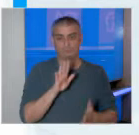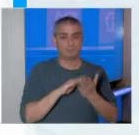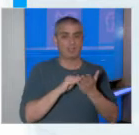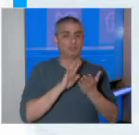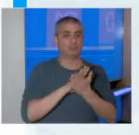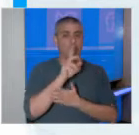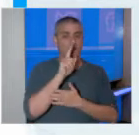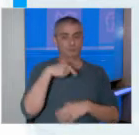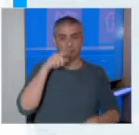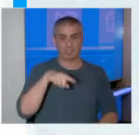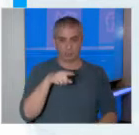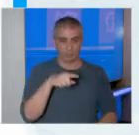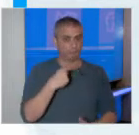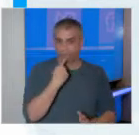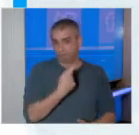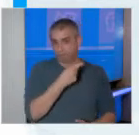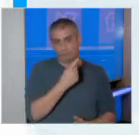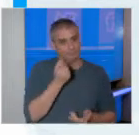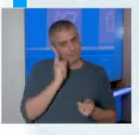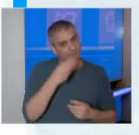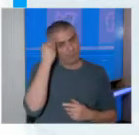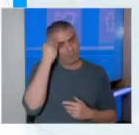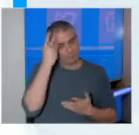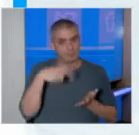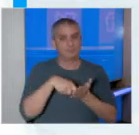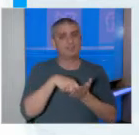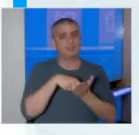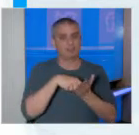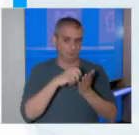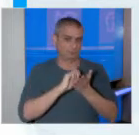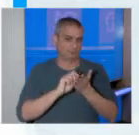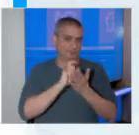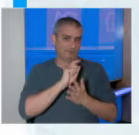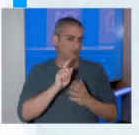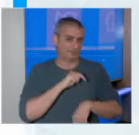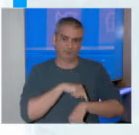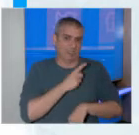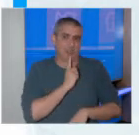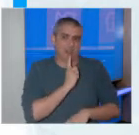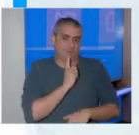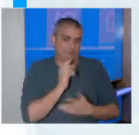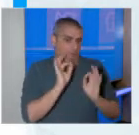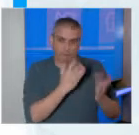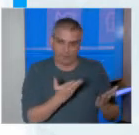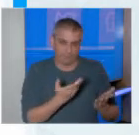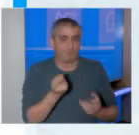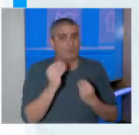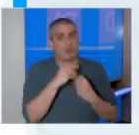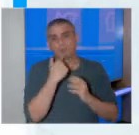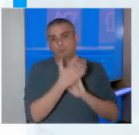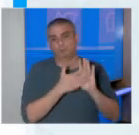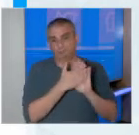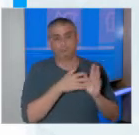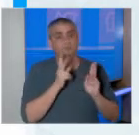הנאשמים ב-13 בינואר, בטענה שהם צריכים ללמוד את תיקון כתב האישום, והזמן לא מספיק בשבילם.